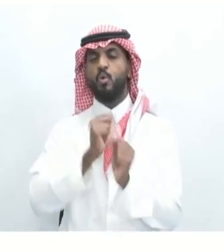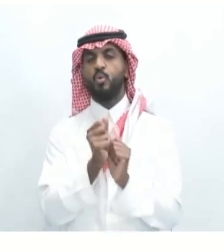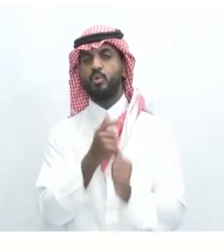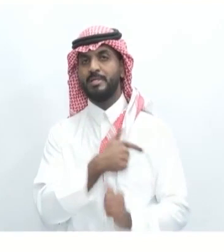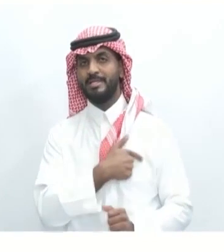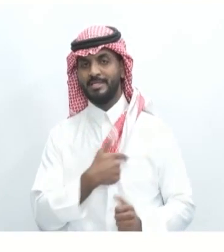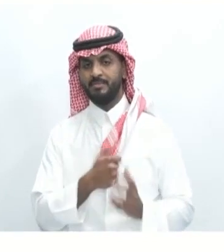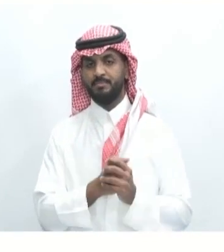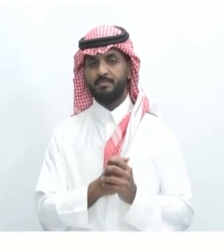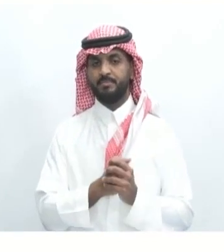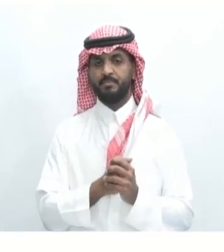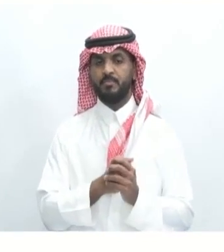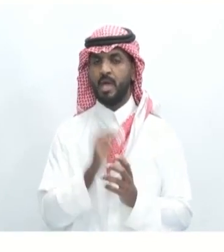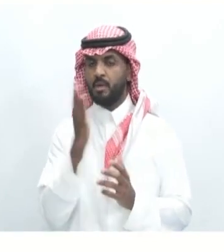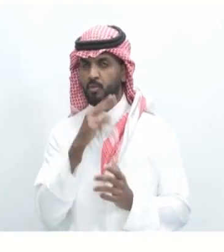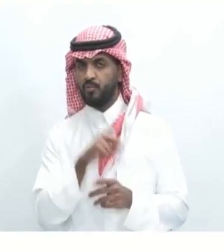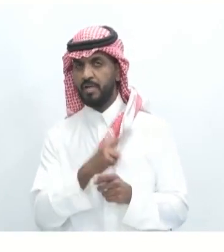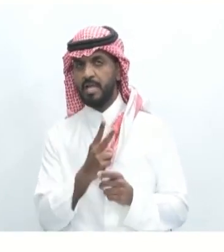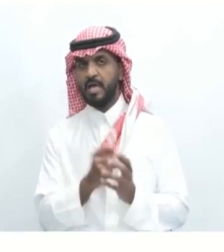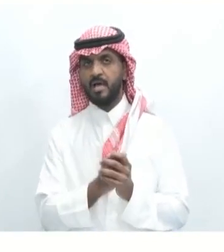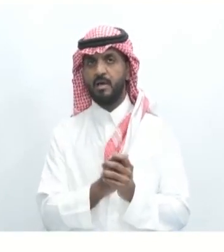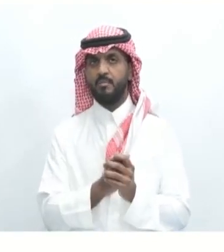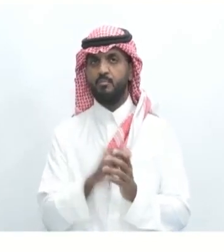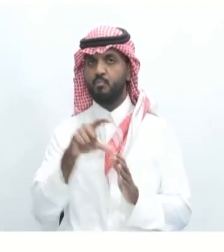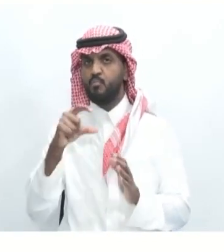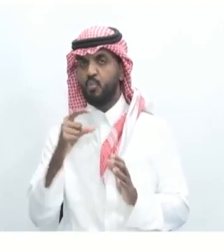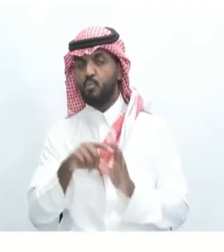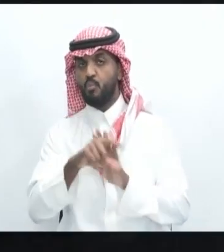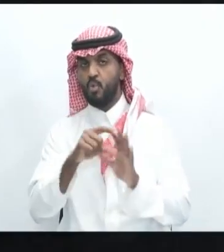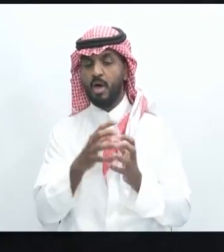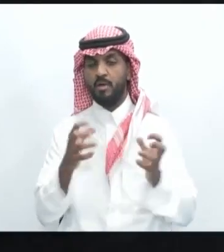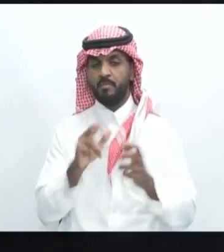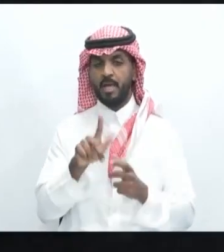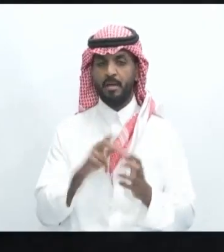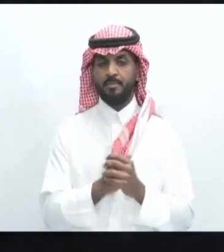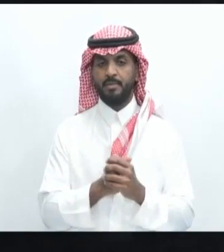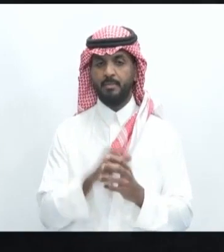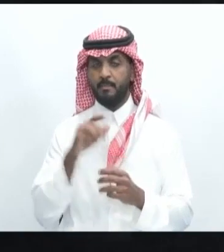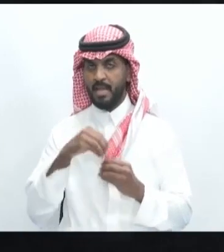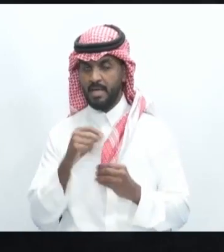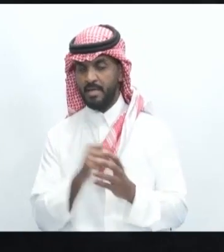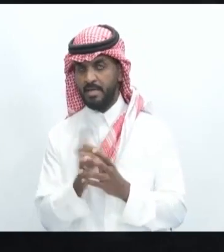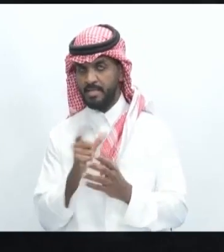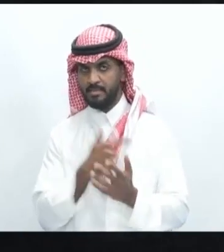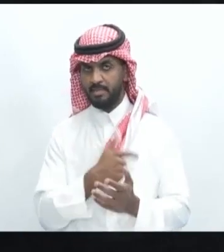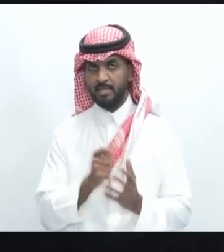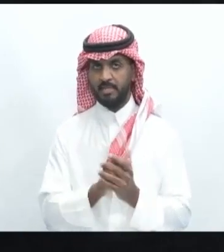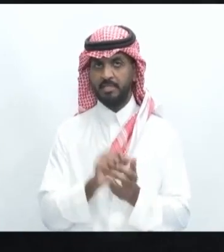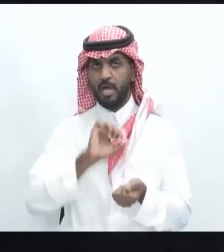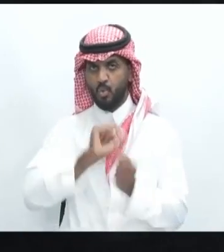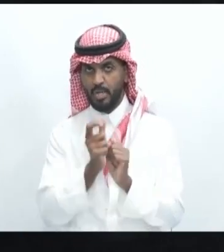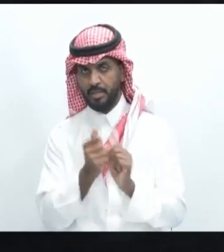احول الاسم النكره الى معرف بال اذا لدينا نكرات سنقوم بتحويلها الى